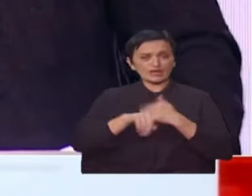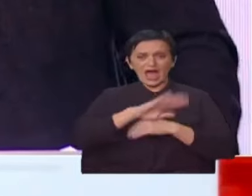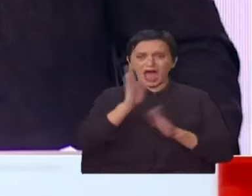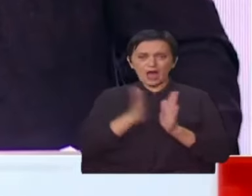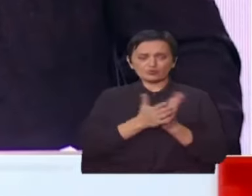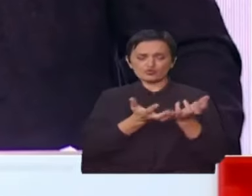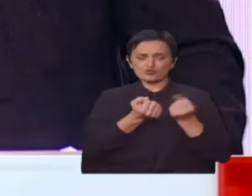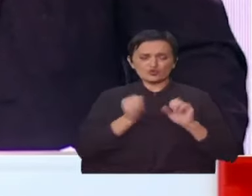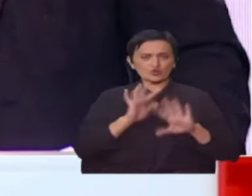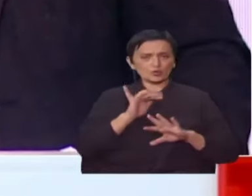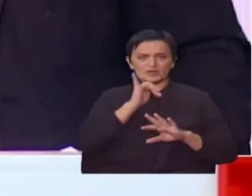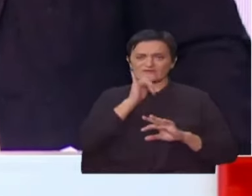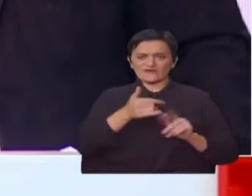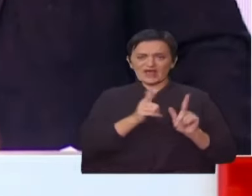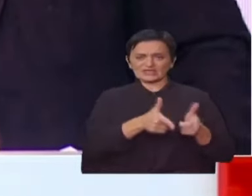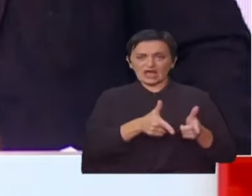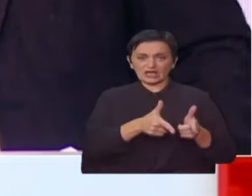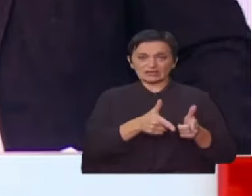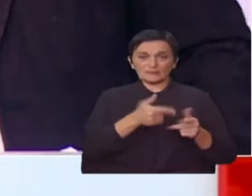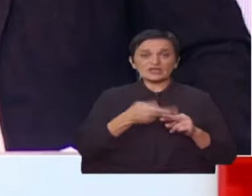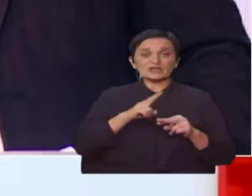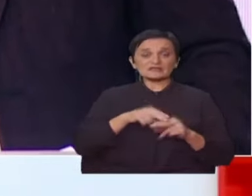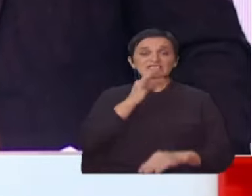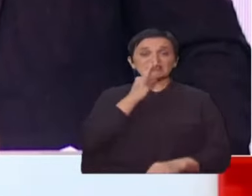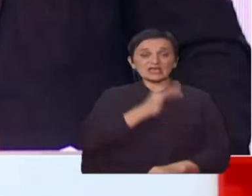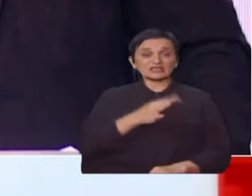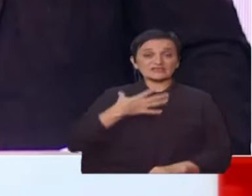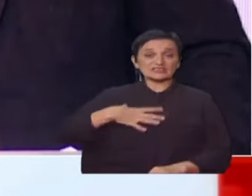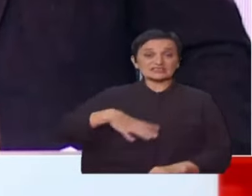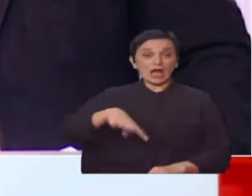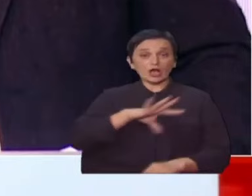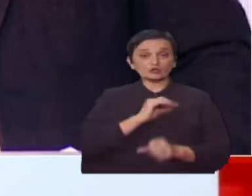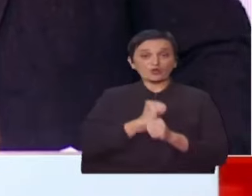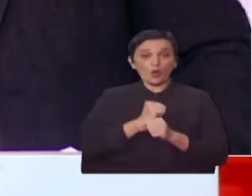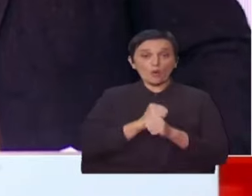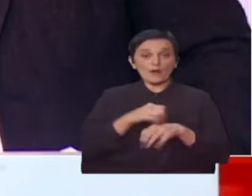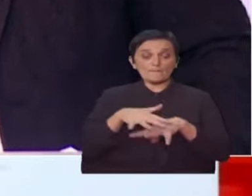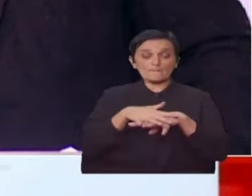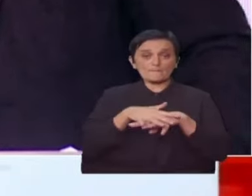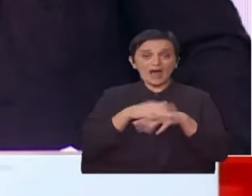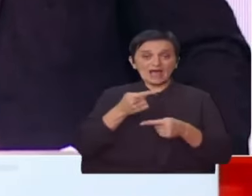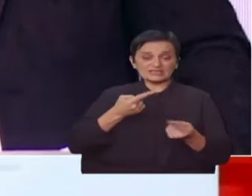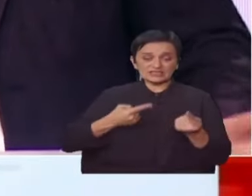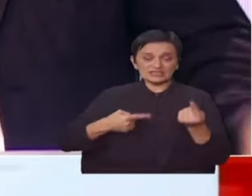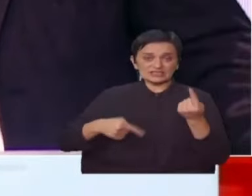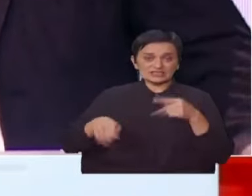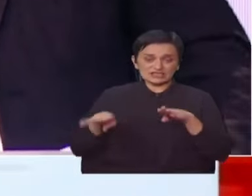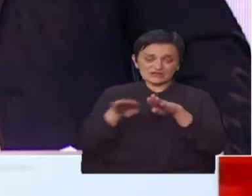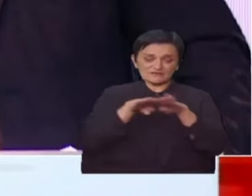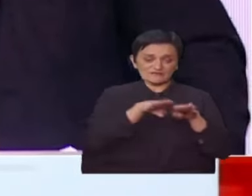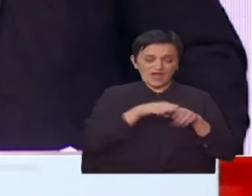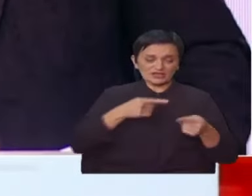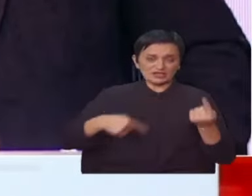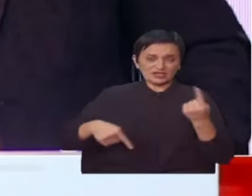აბსოლუტურად მიუღებელია და ვერ დაგეთანხმებით და იმასაც გეტყვით, რომ საქართველო აკეთებს ბაზრის დივერსიფიცირებას. თქვენ